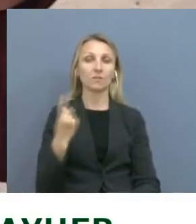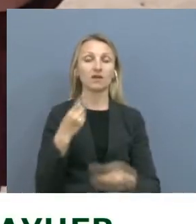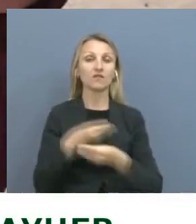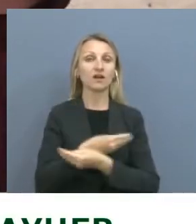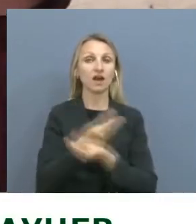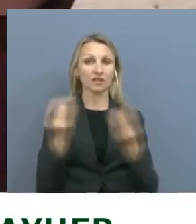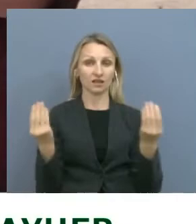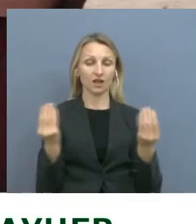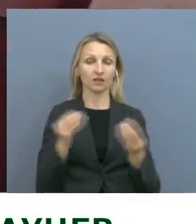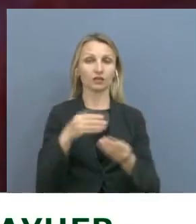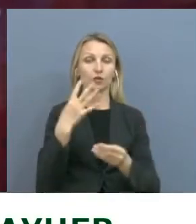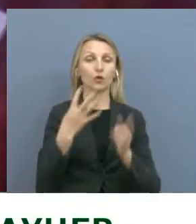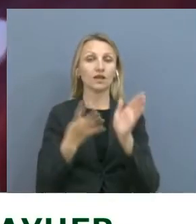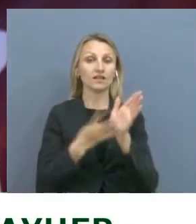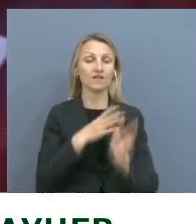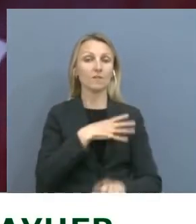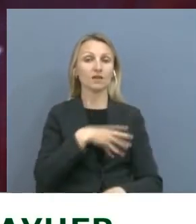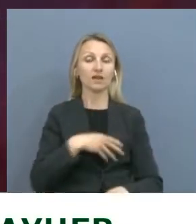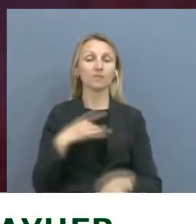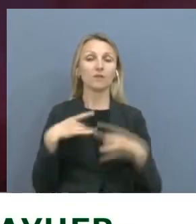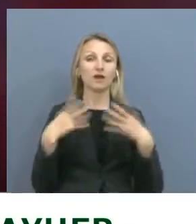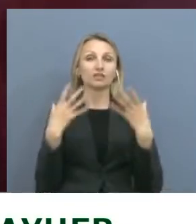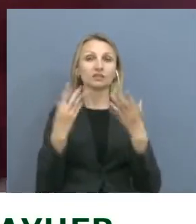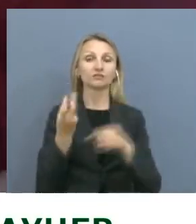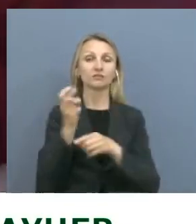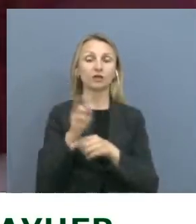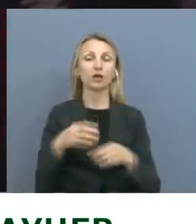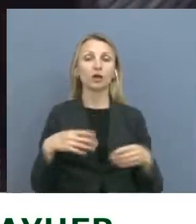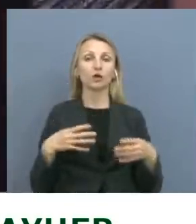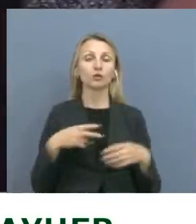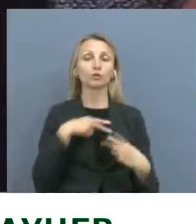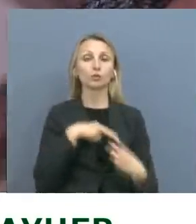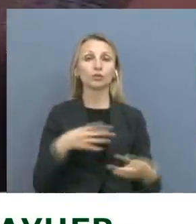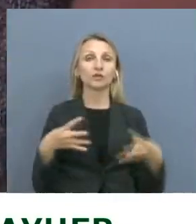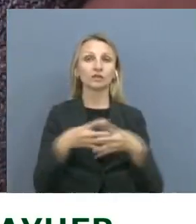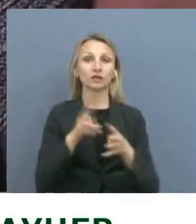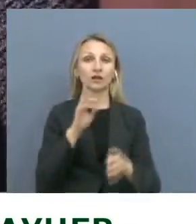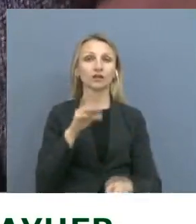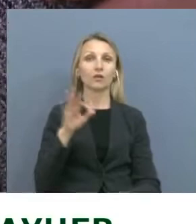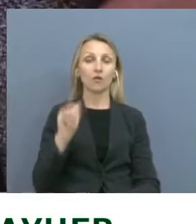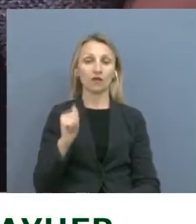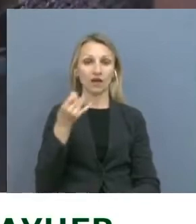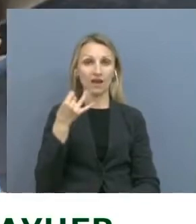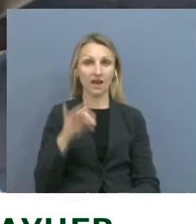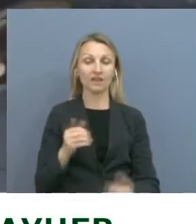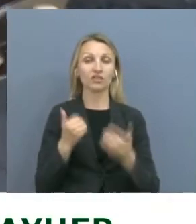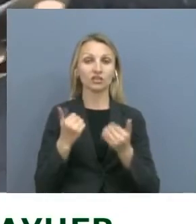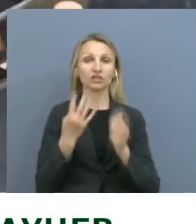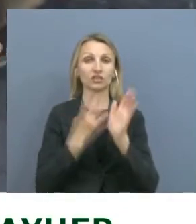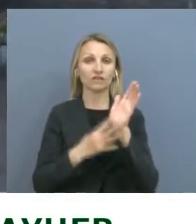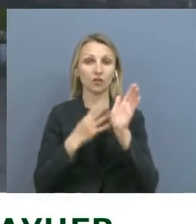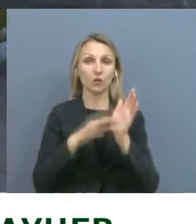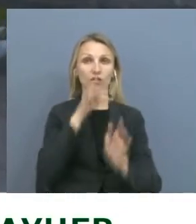штаба добровольцев. В праздничный день команда посетила труженицу тыла Елену Козлову. Ей сейчас 90 лет.